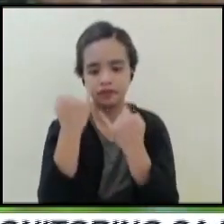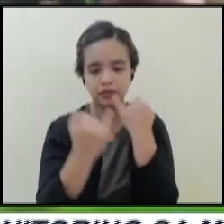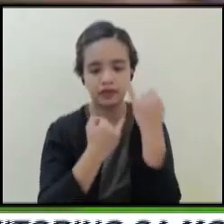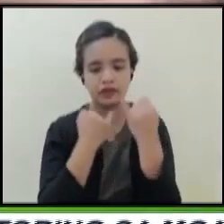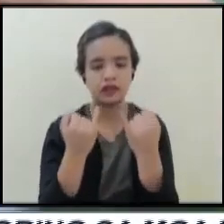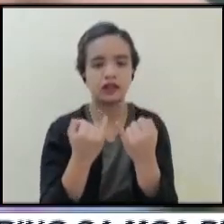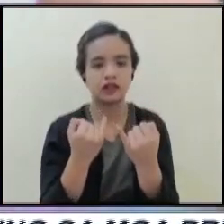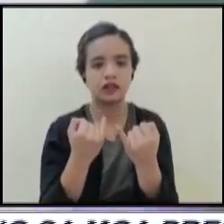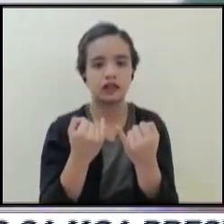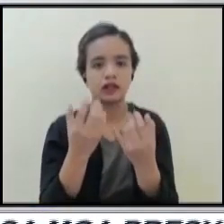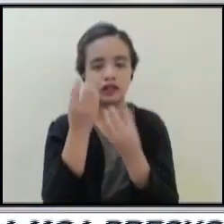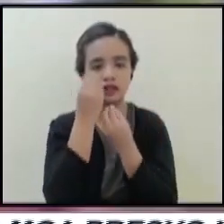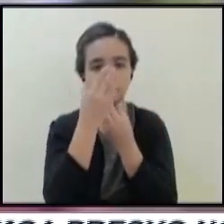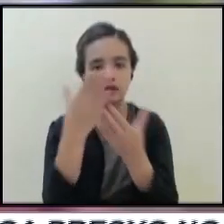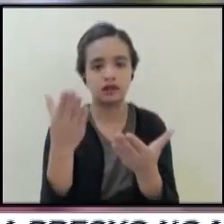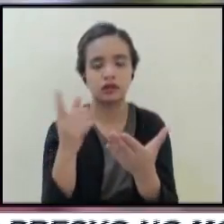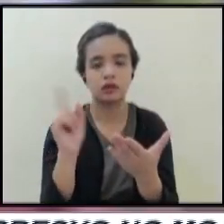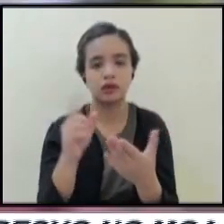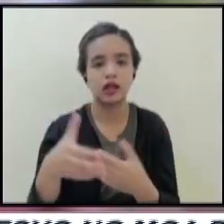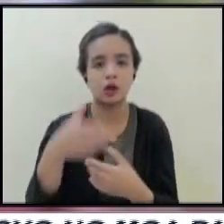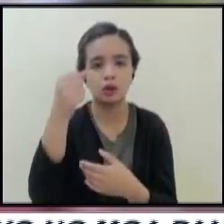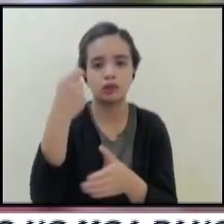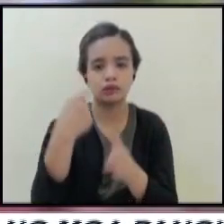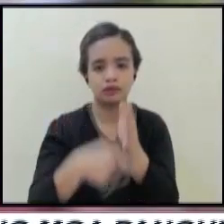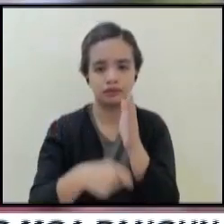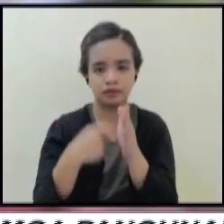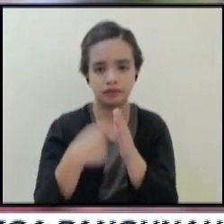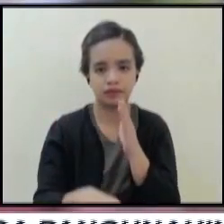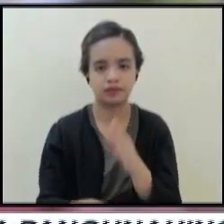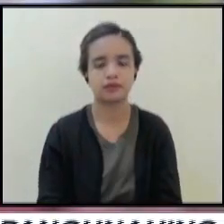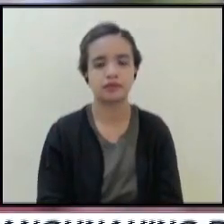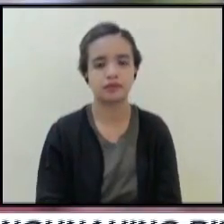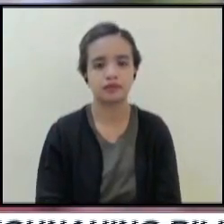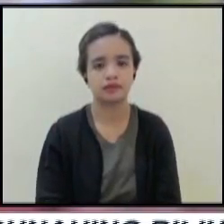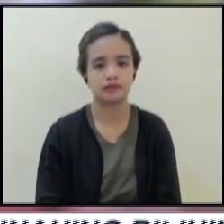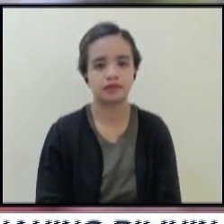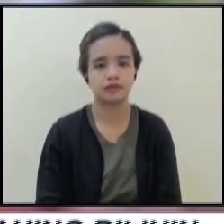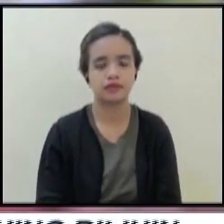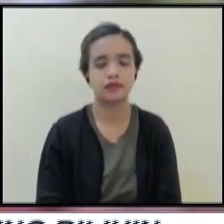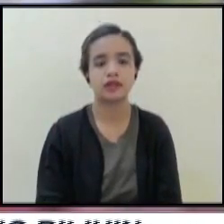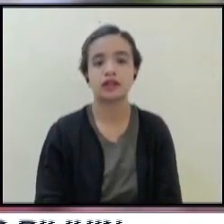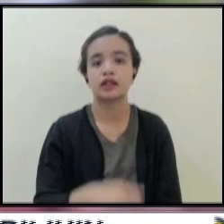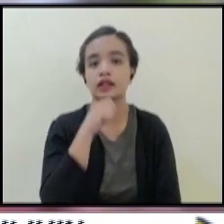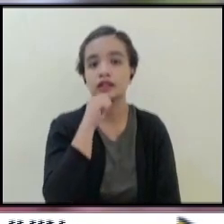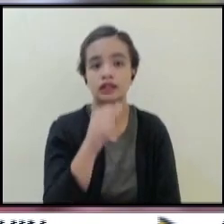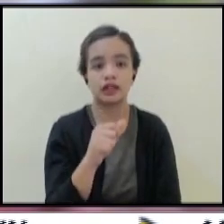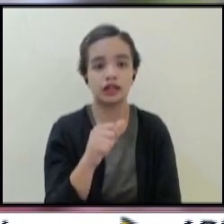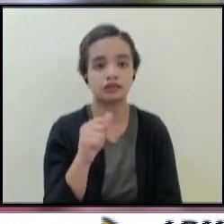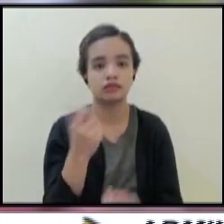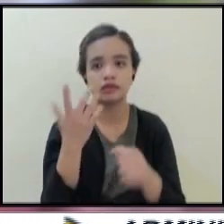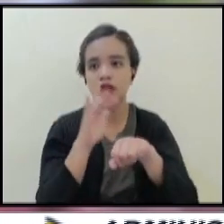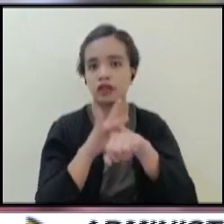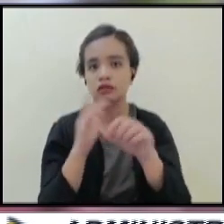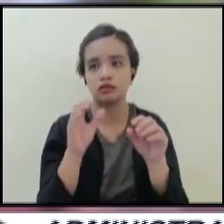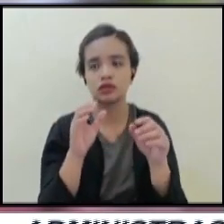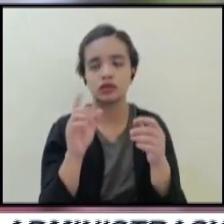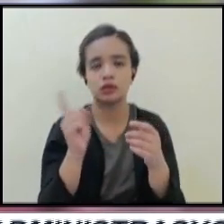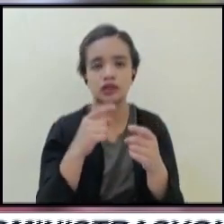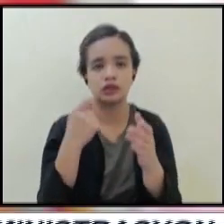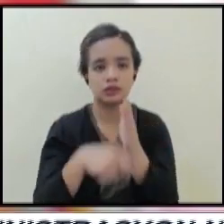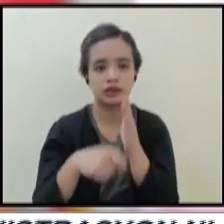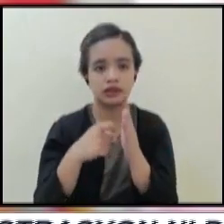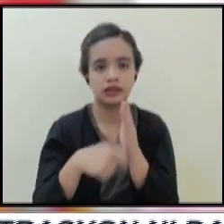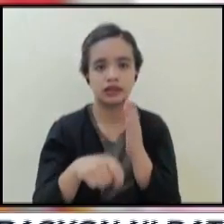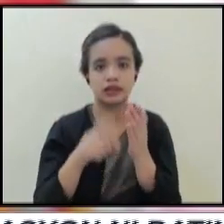voluntary price freeze sa ahensya. Ibig sabihin, hindi gagalaw ang presyo ng kanilang produkto sa loob ng